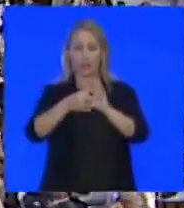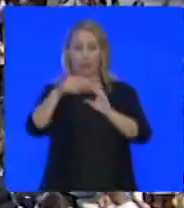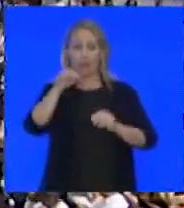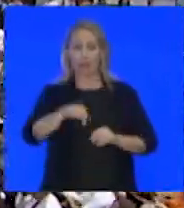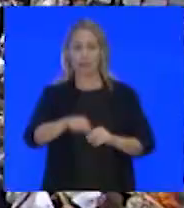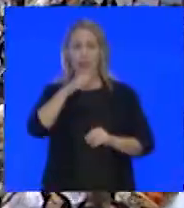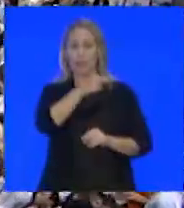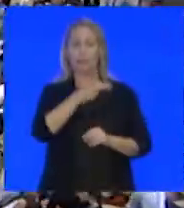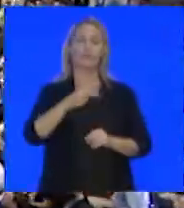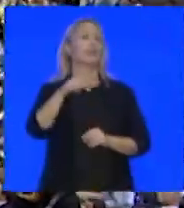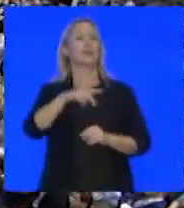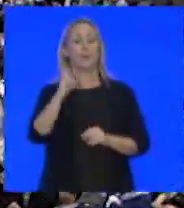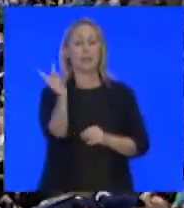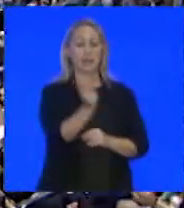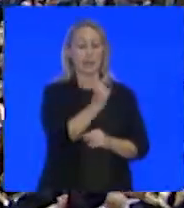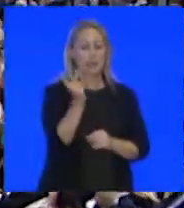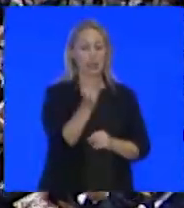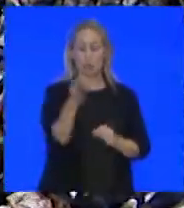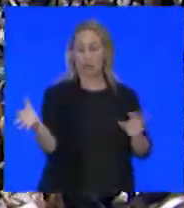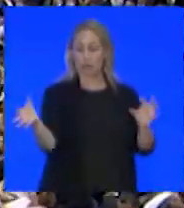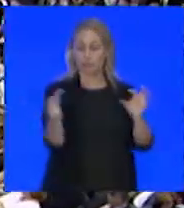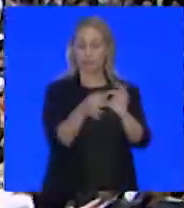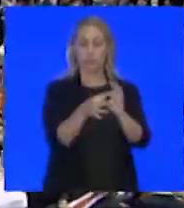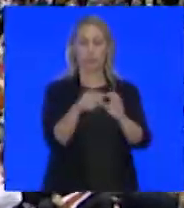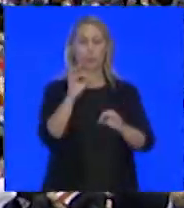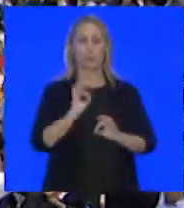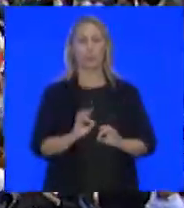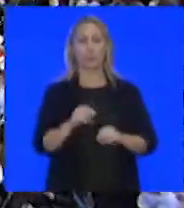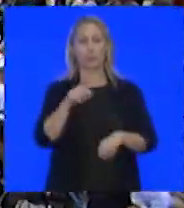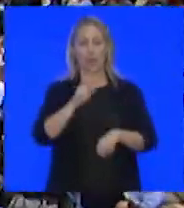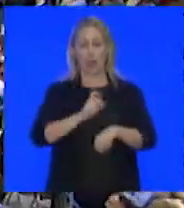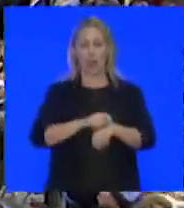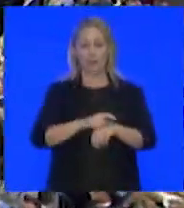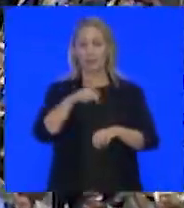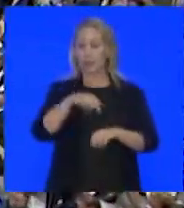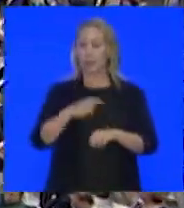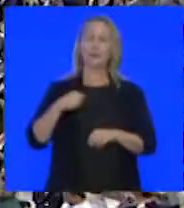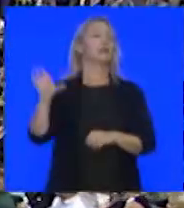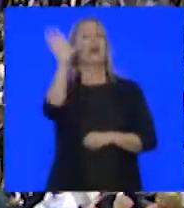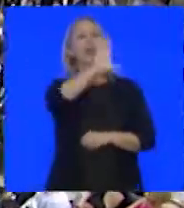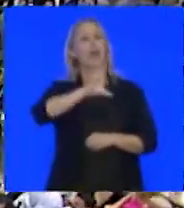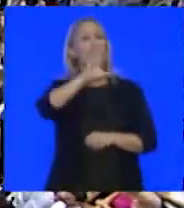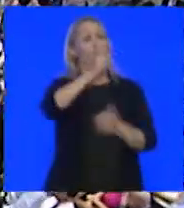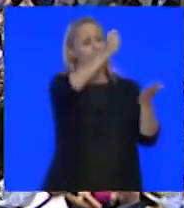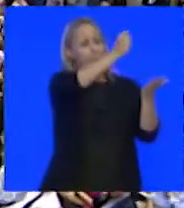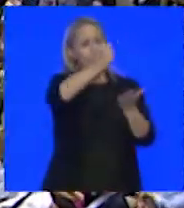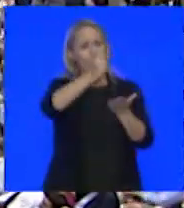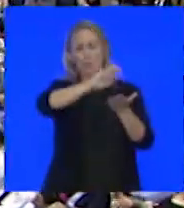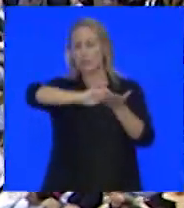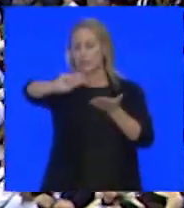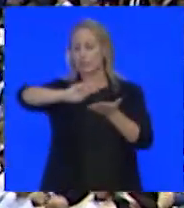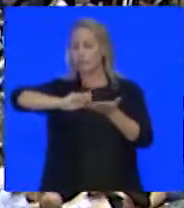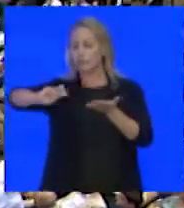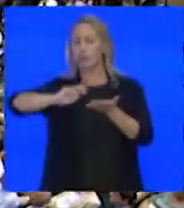ανάγκες κάθε τοπικής κοινωνίας και κάνοντας χρήση διαθέσιμων ευρωπαϊκών πόρων για την κατάρτιση και